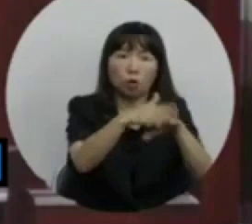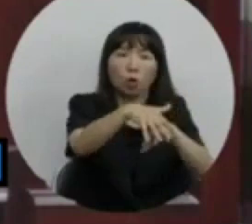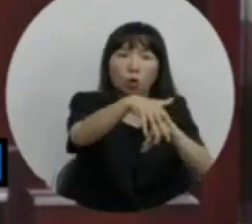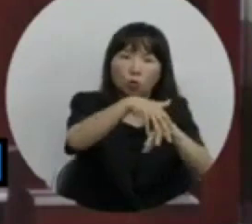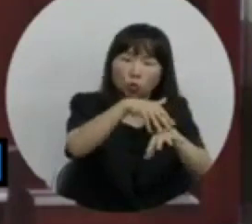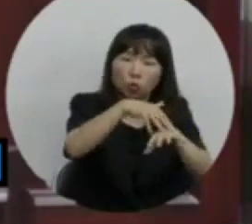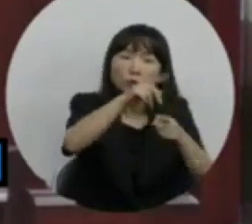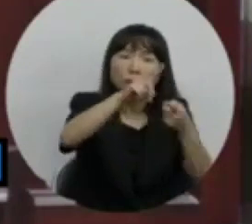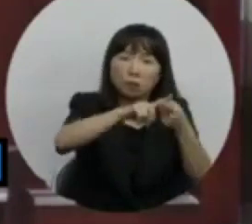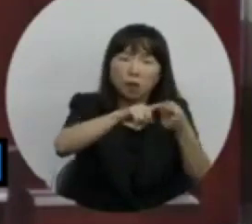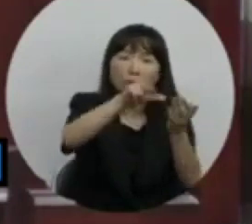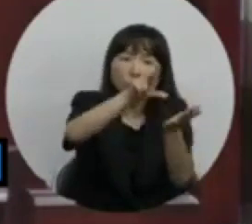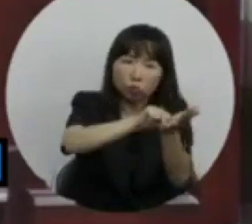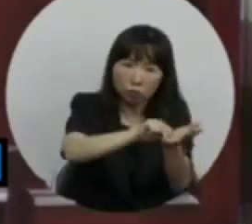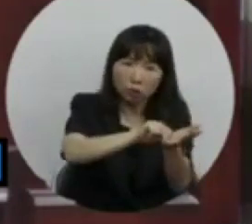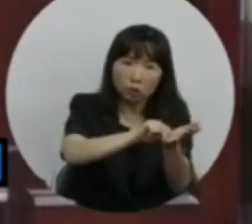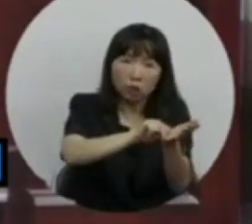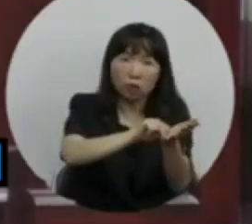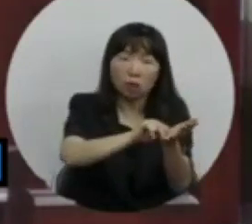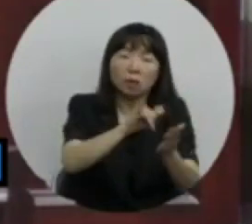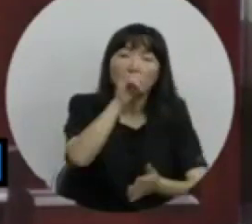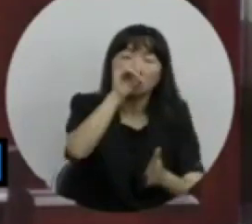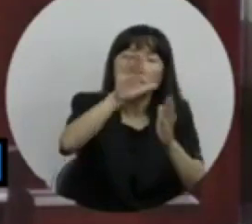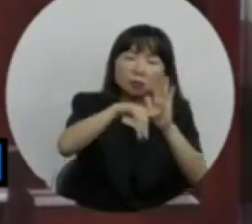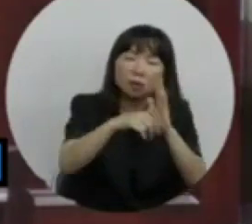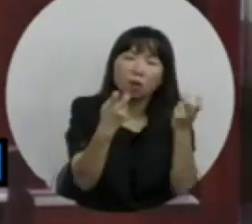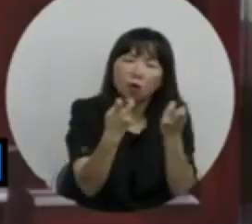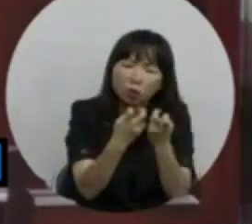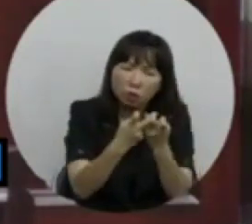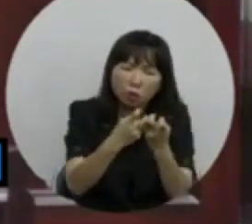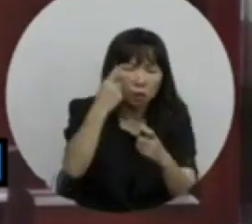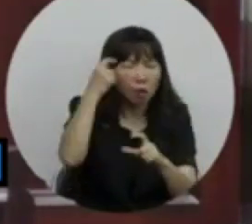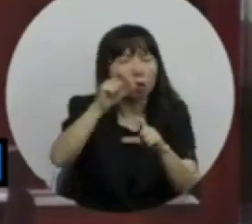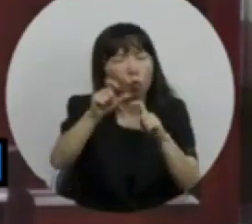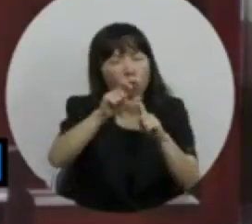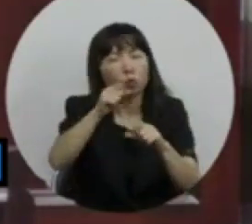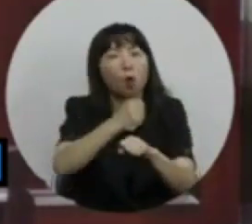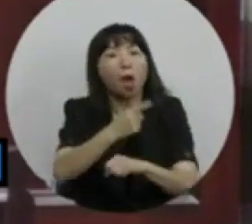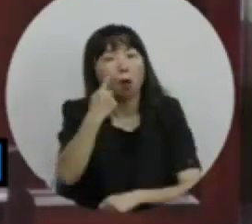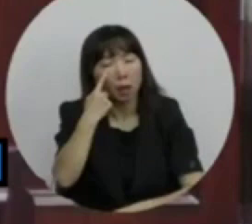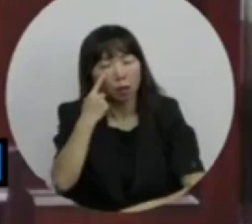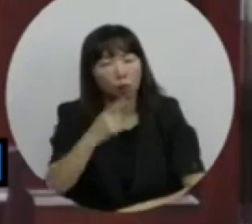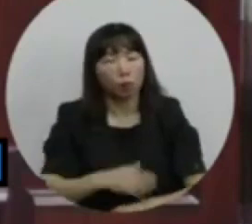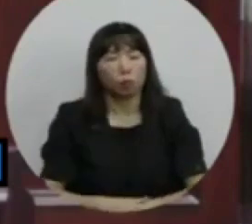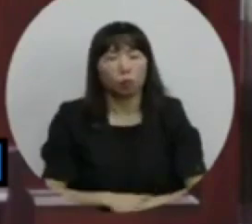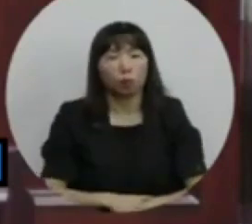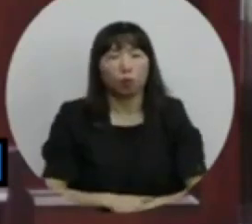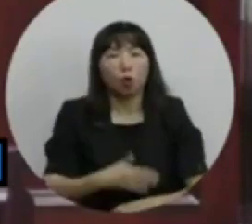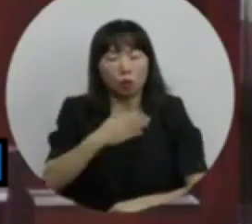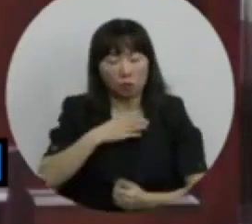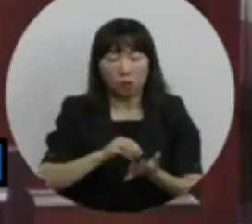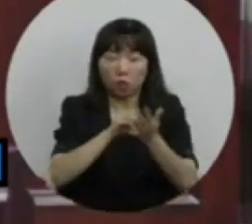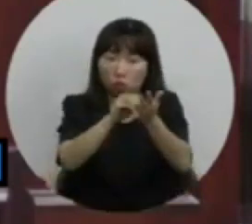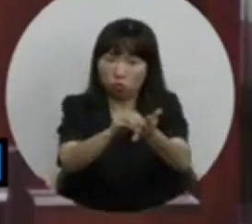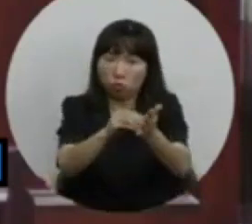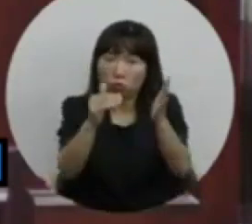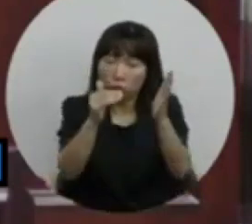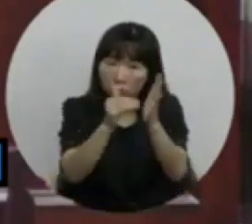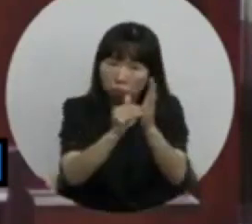조직에 대한 어떤 문제점이 있을 때 어떻게 해야 하나 하는 고민도 해봤고 제가 취임하면서